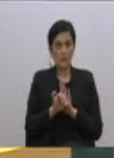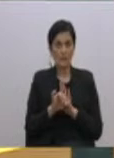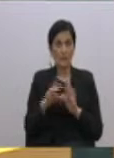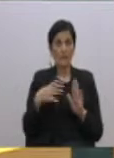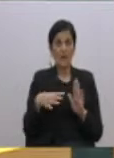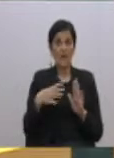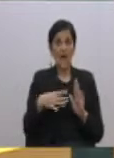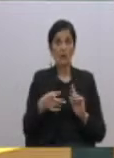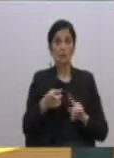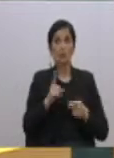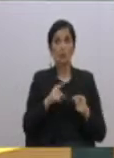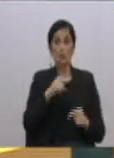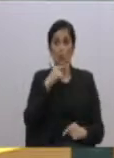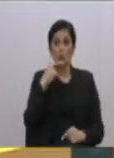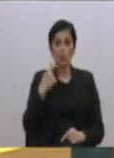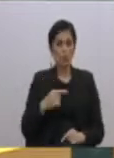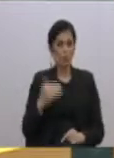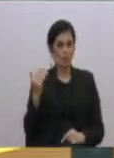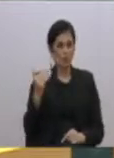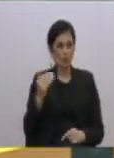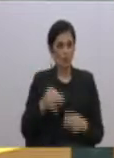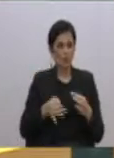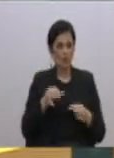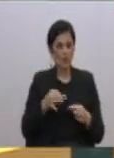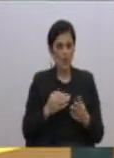ქართულ რეალობაში ეს რუსული სასამართლოებია.